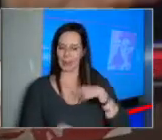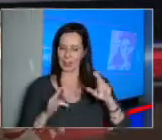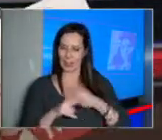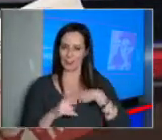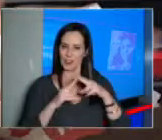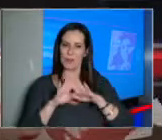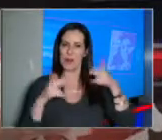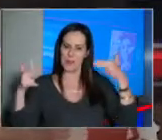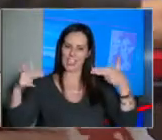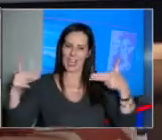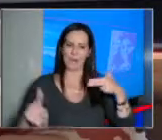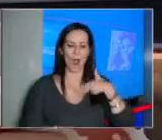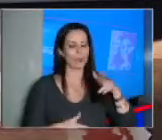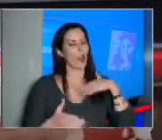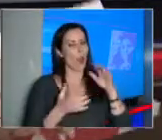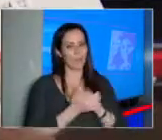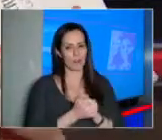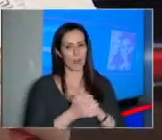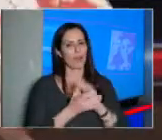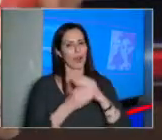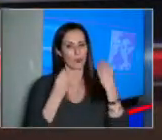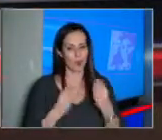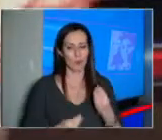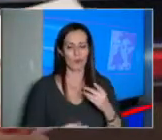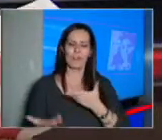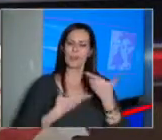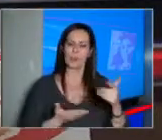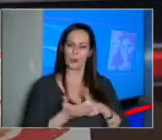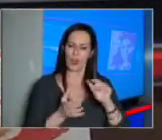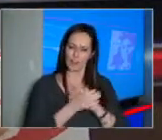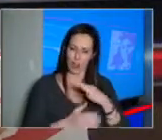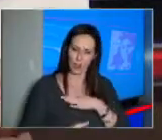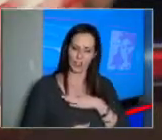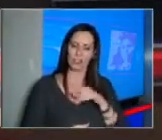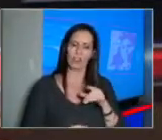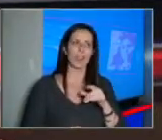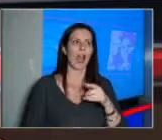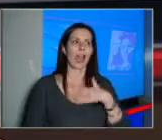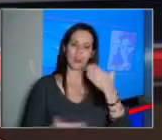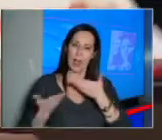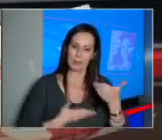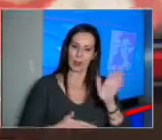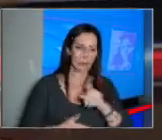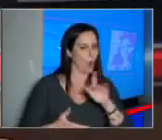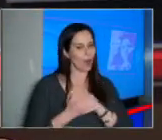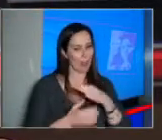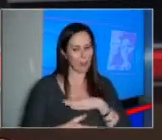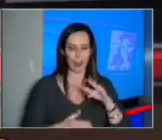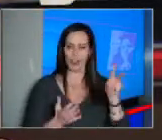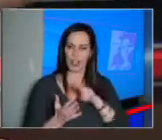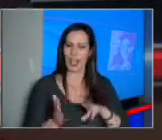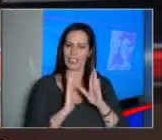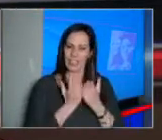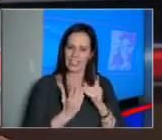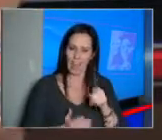בלי מצלמות. אנחנו חברים... חברים טובים. כן, אבל הזמנתי אותך לא בגלל שאת חברה שלי, זאת האמת. הייתי מזמין אותך גם אם לא היית חברה שלי. אחרי שקראתי את